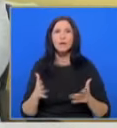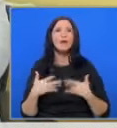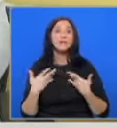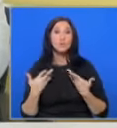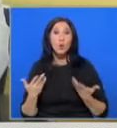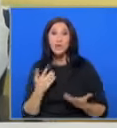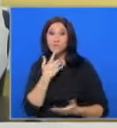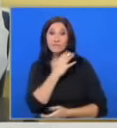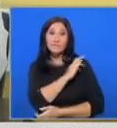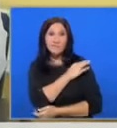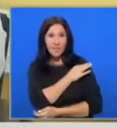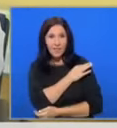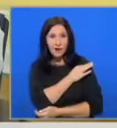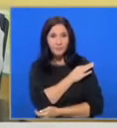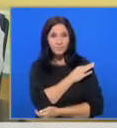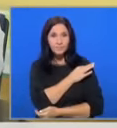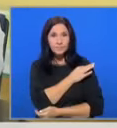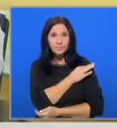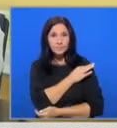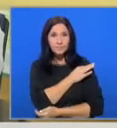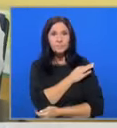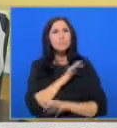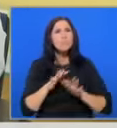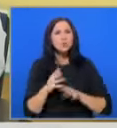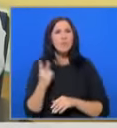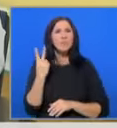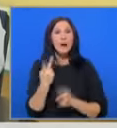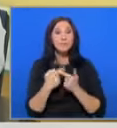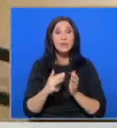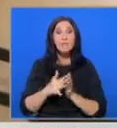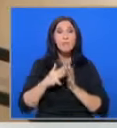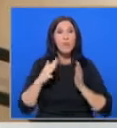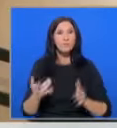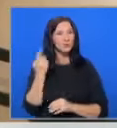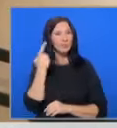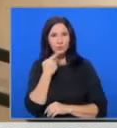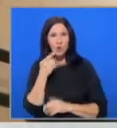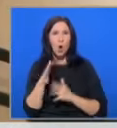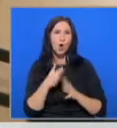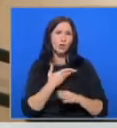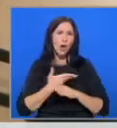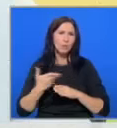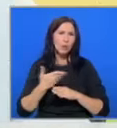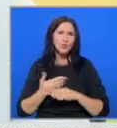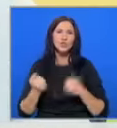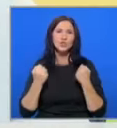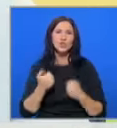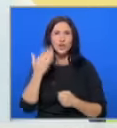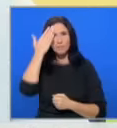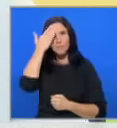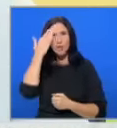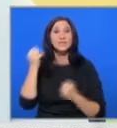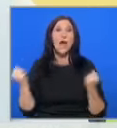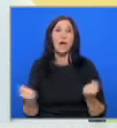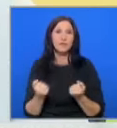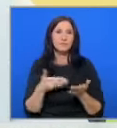за вакциниране са може би двойно повече, отколкото миналата година. Хората с хронични тежки заболявания са по-активни,